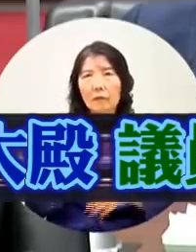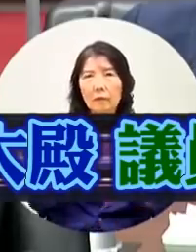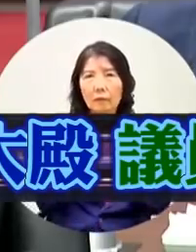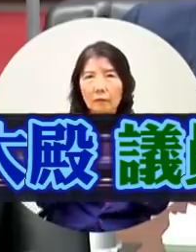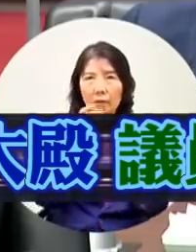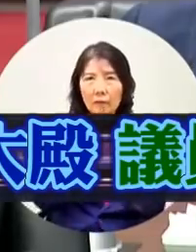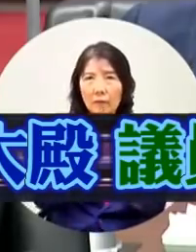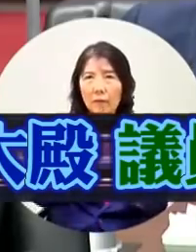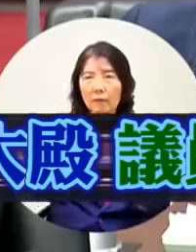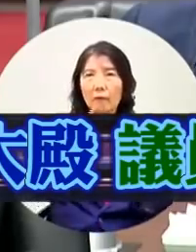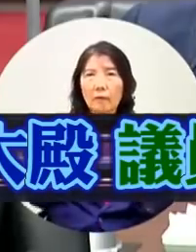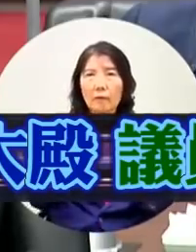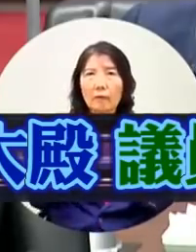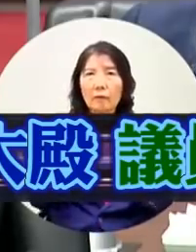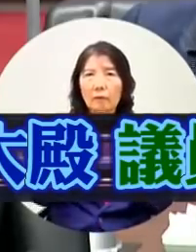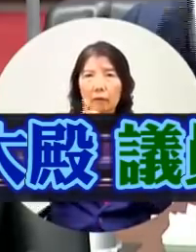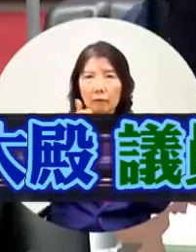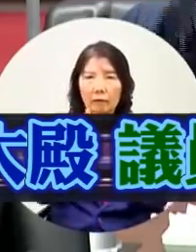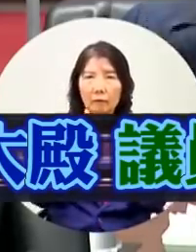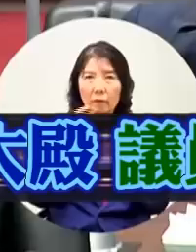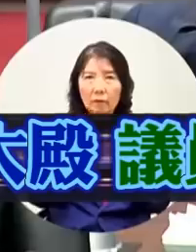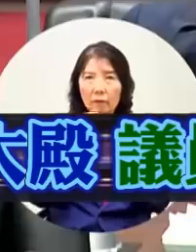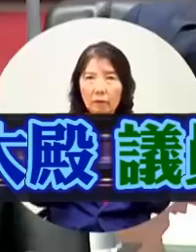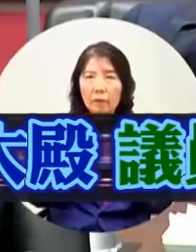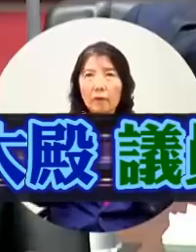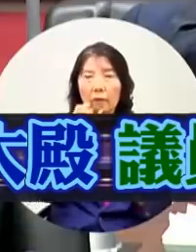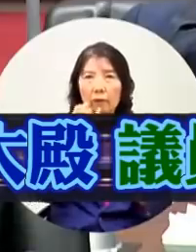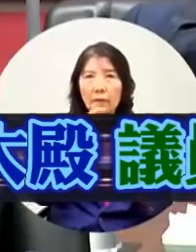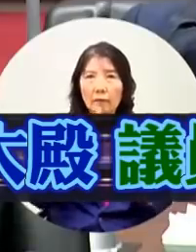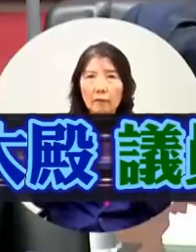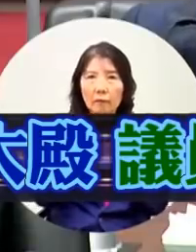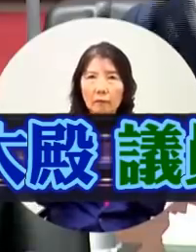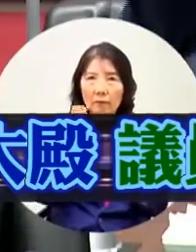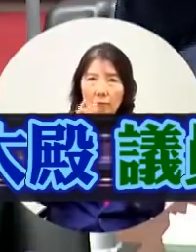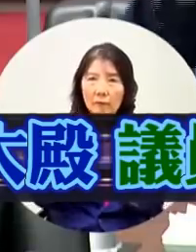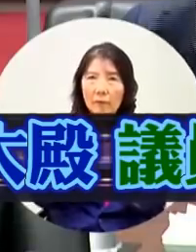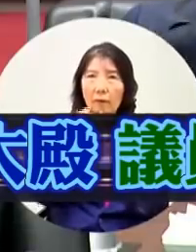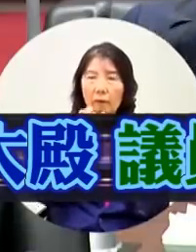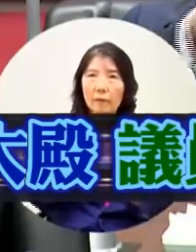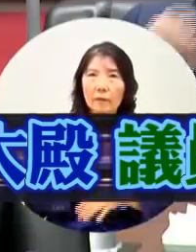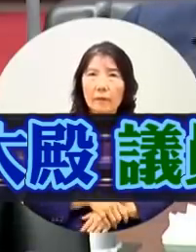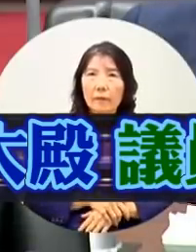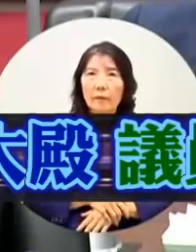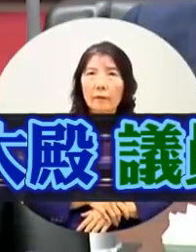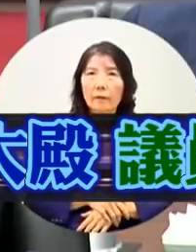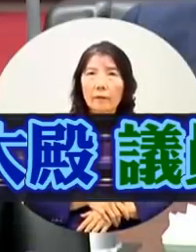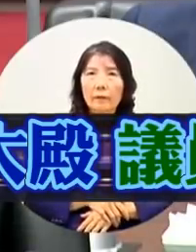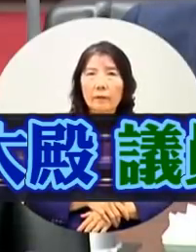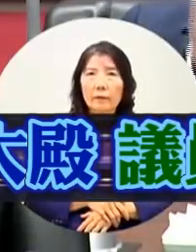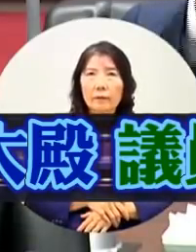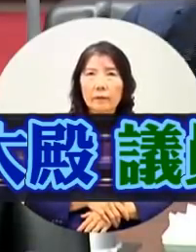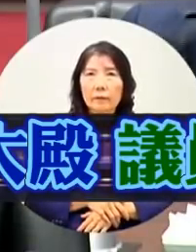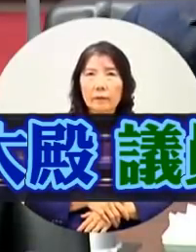想跟议长对话一下，可以吗？时间可不可以暂停？是议长， 时间暂停了。 好，